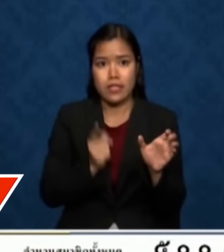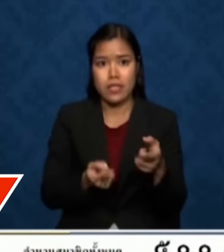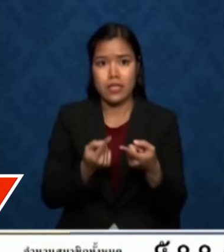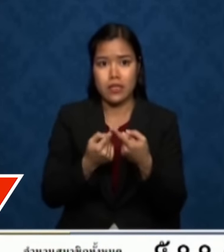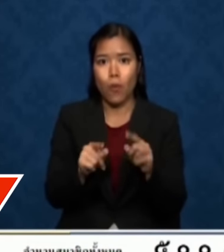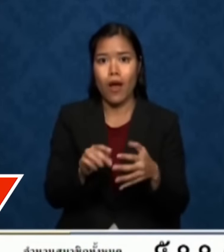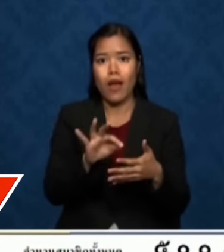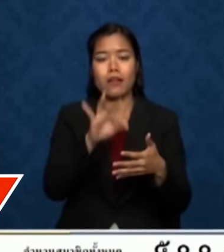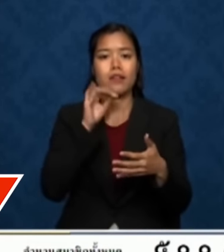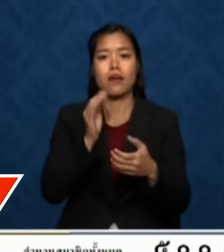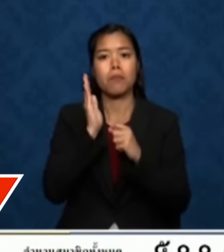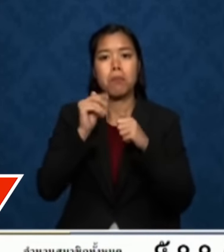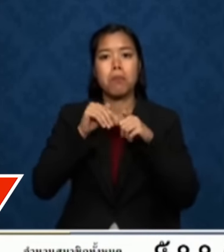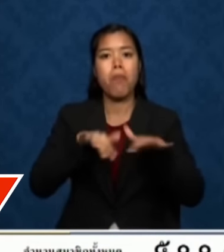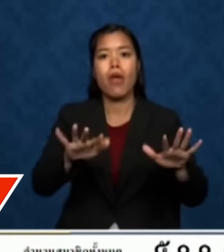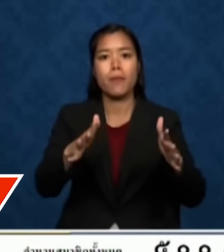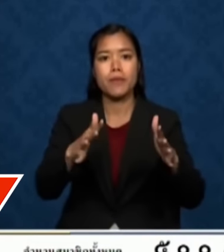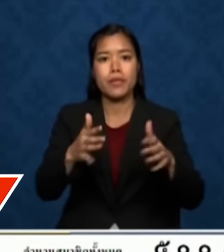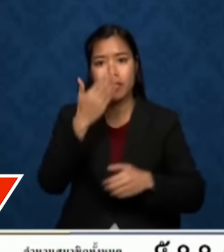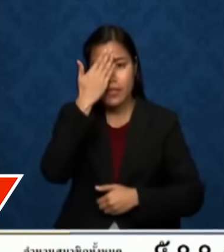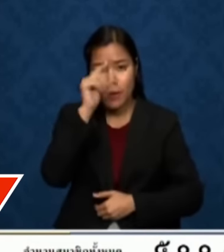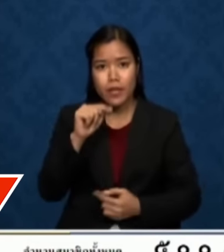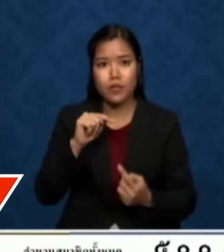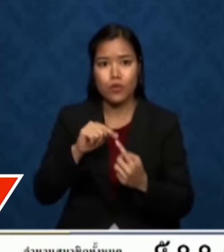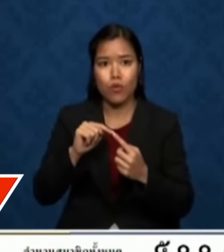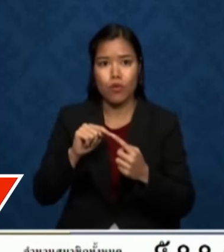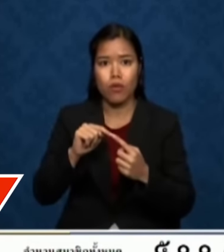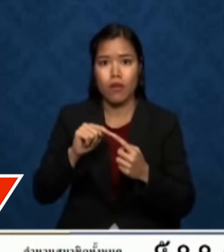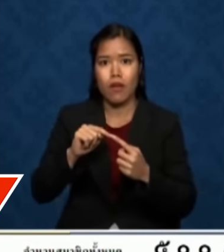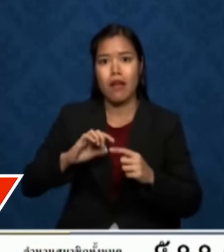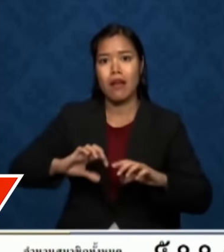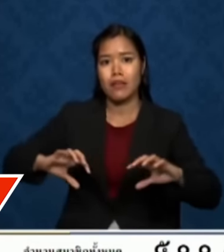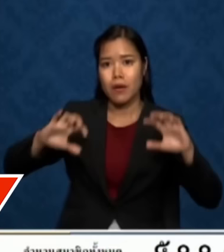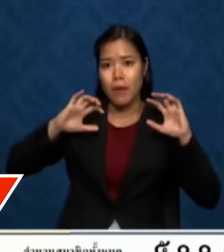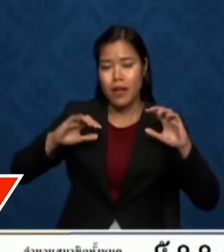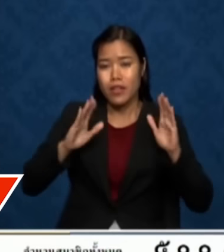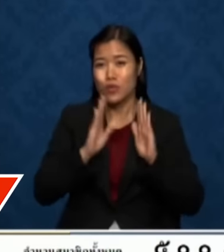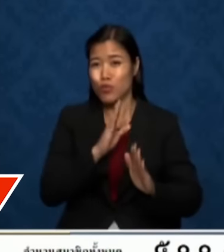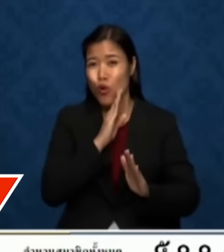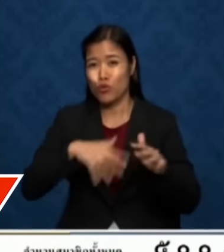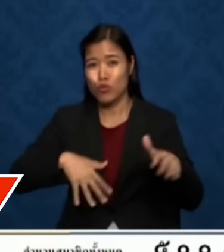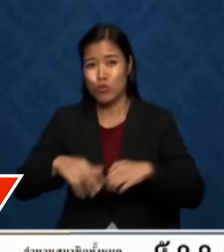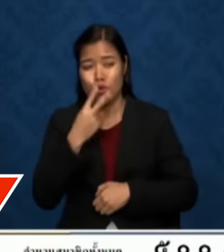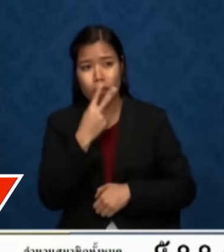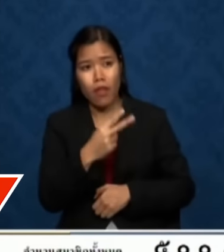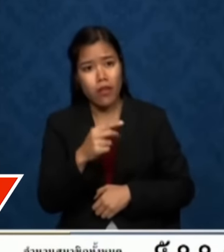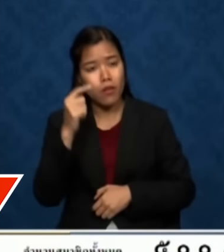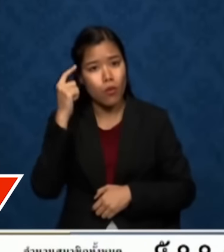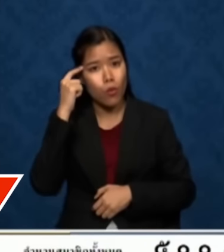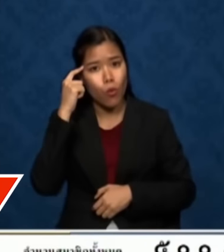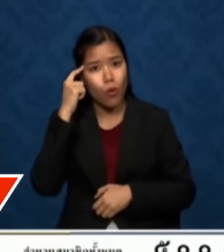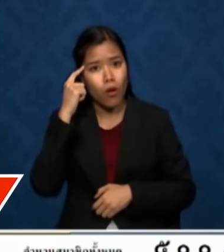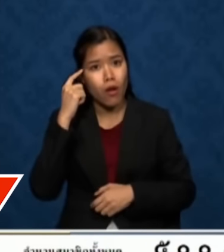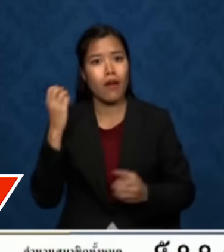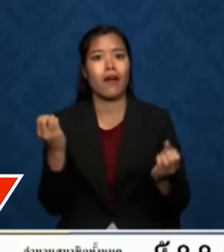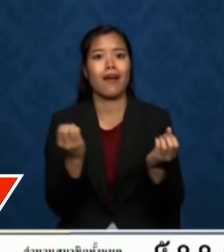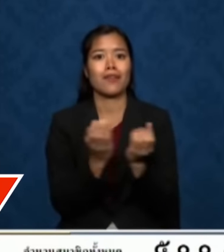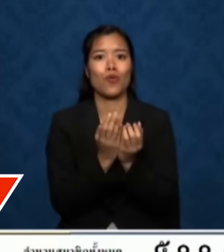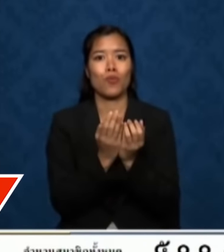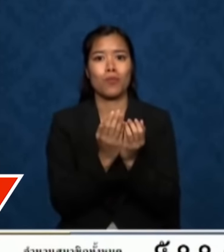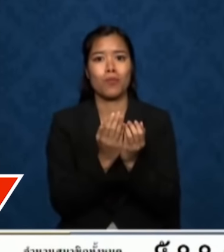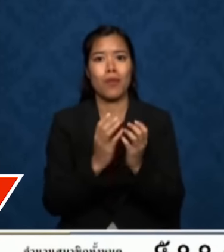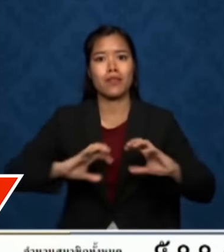ะไม่นำเสนอเพราะไม่เป็นผลดีกับรัฐบาลค่ะท่านประธานคะนี่มันศูนย์ต่อต้านข่าว